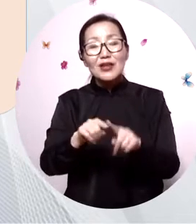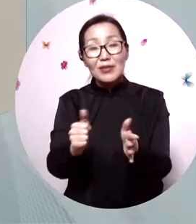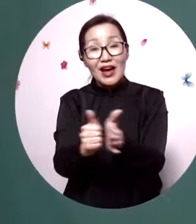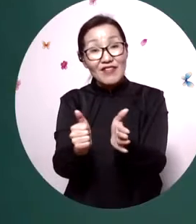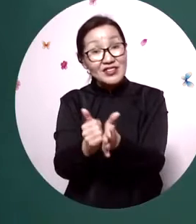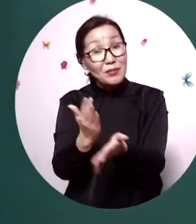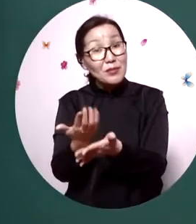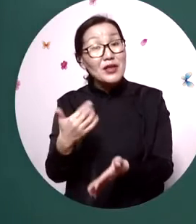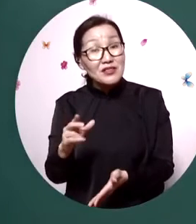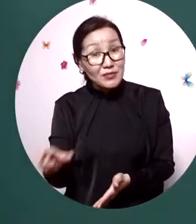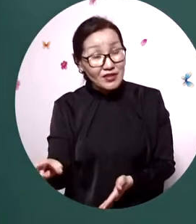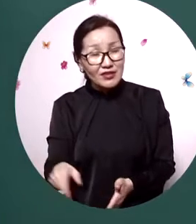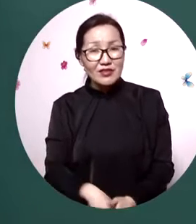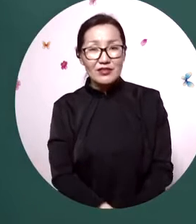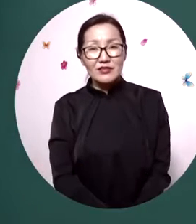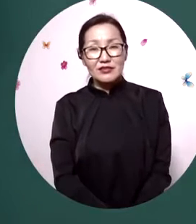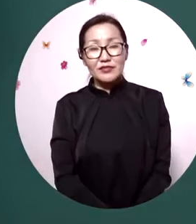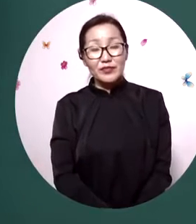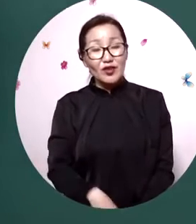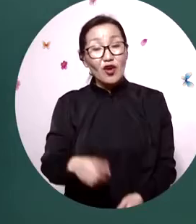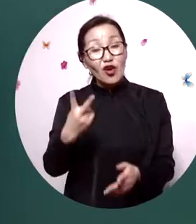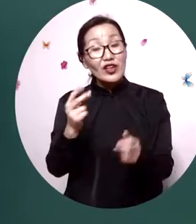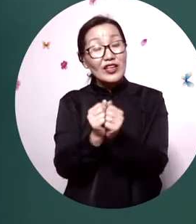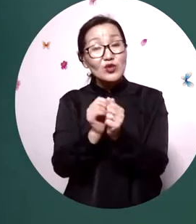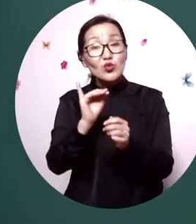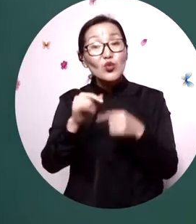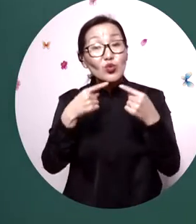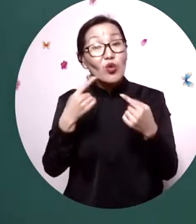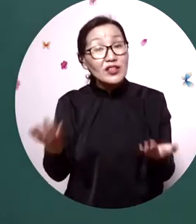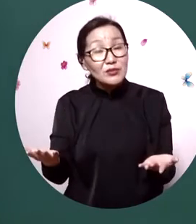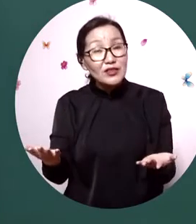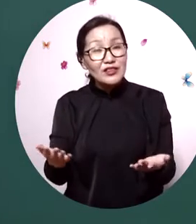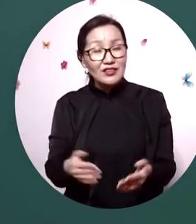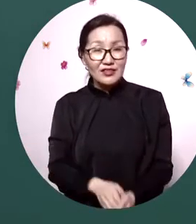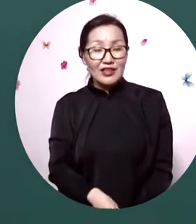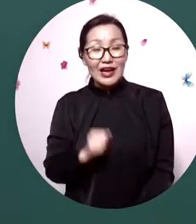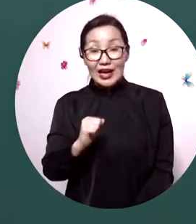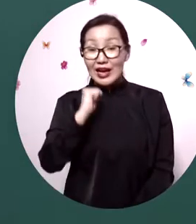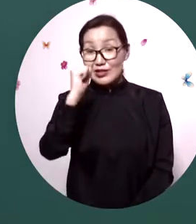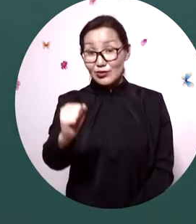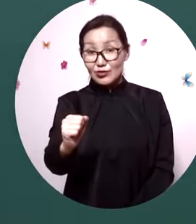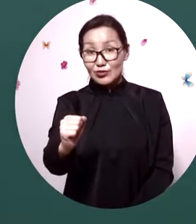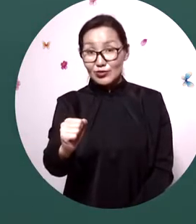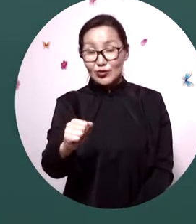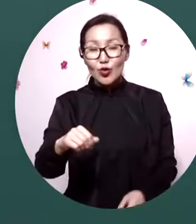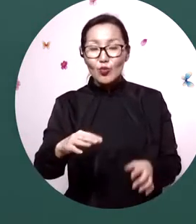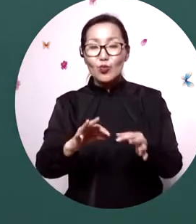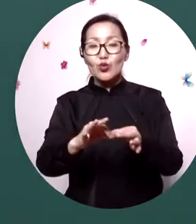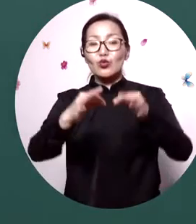тий. За тэгвэл хоёрдугаар сэдв дээр. Хоёр найз юуны тухай ярилцлаа? Хоёр найз. За асуултанд